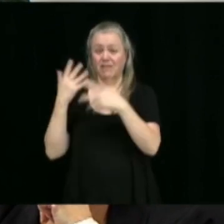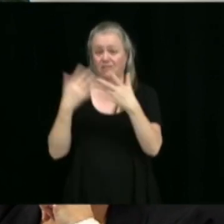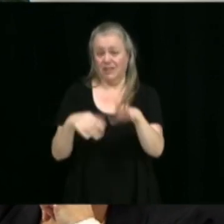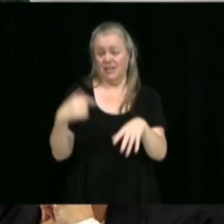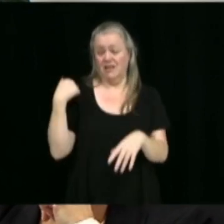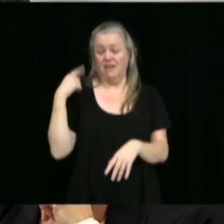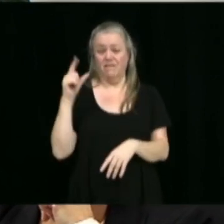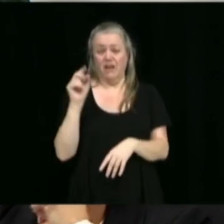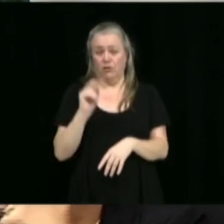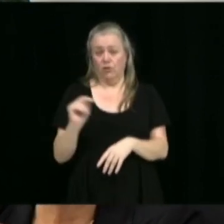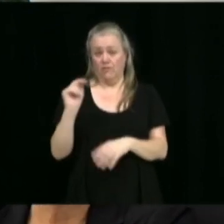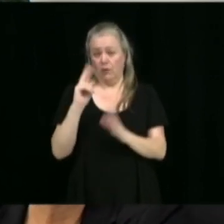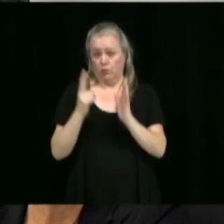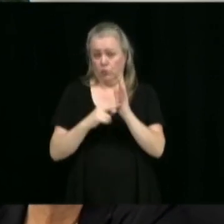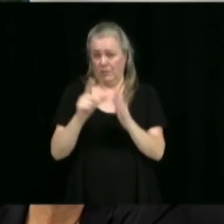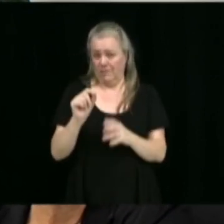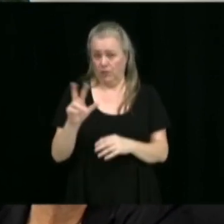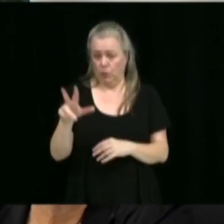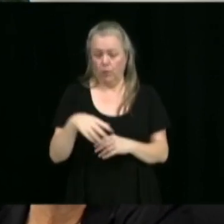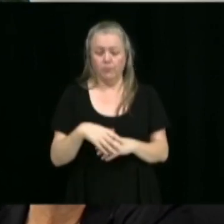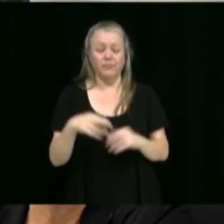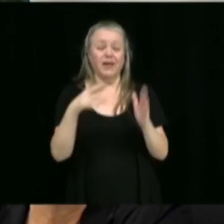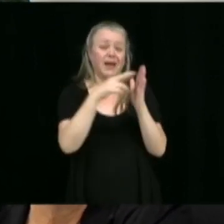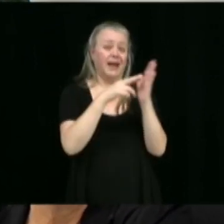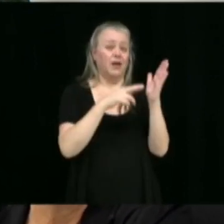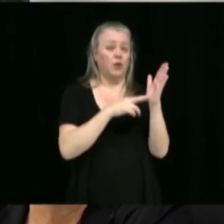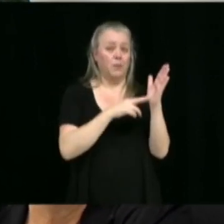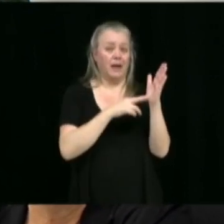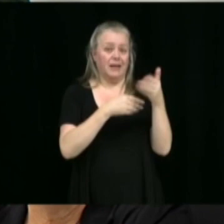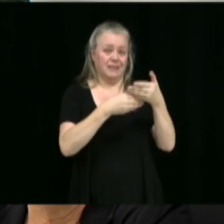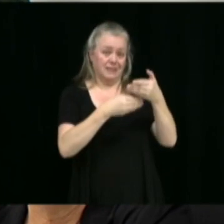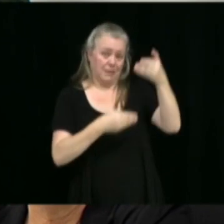2023, il y a eu lieu de scinder le règlement